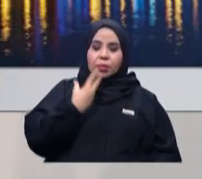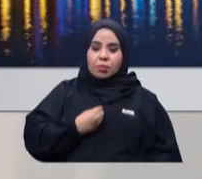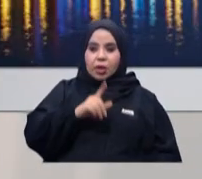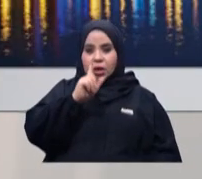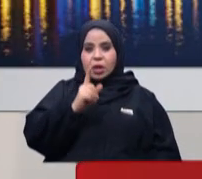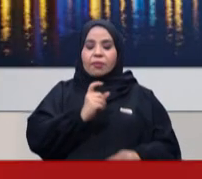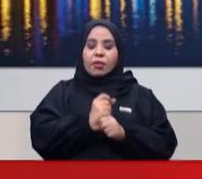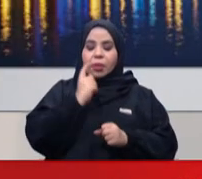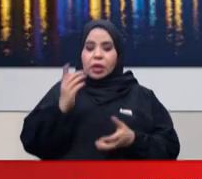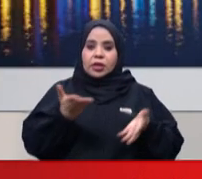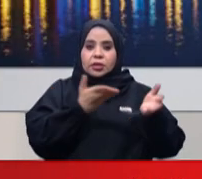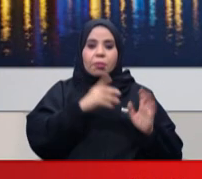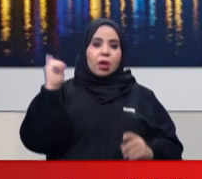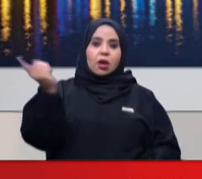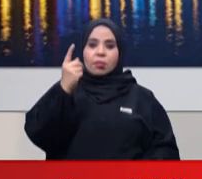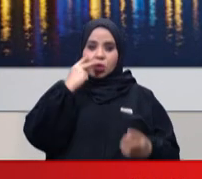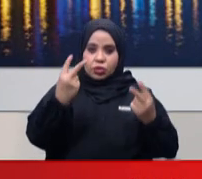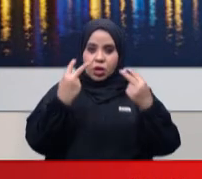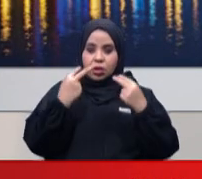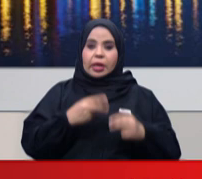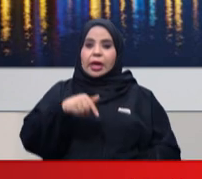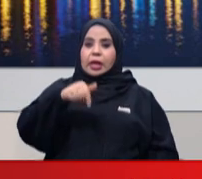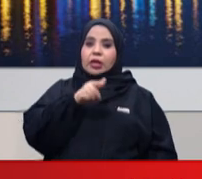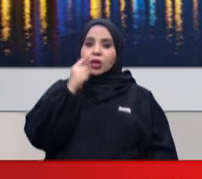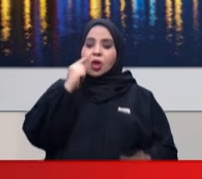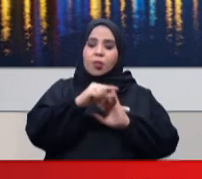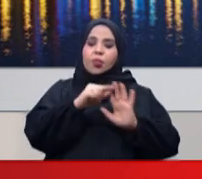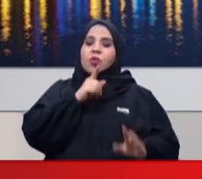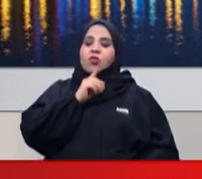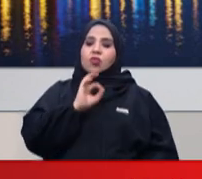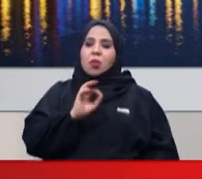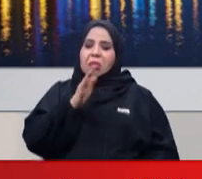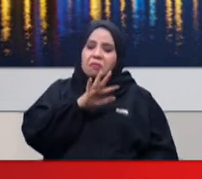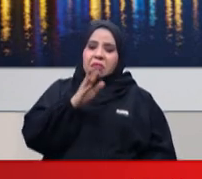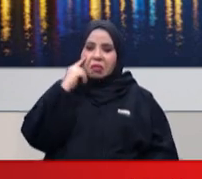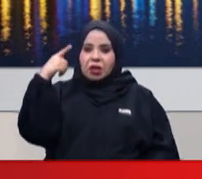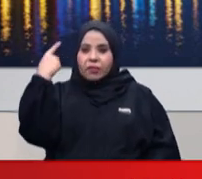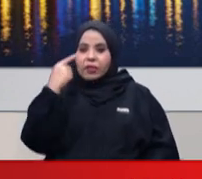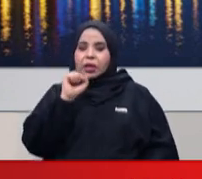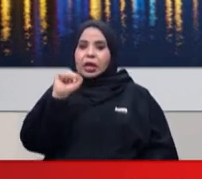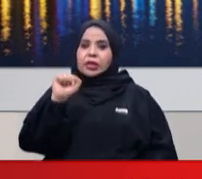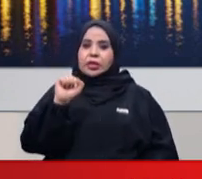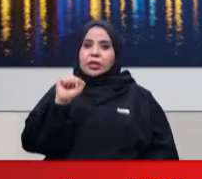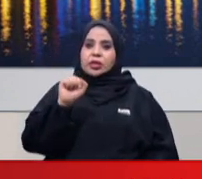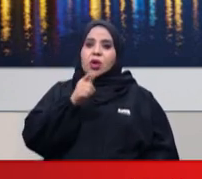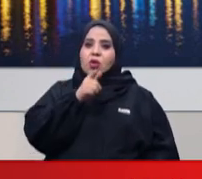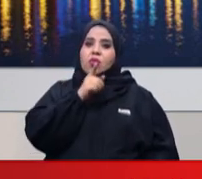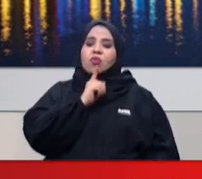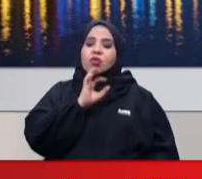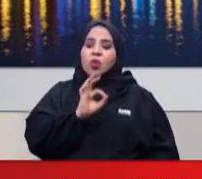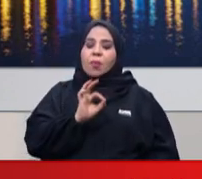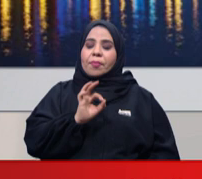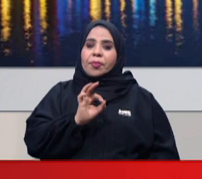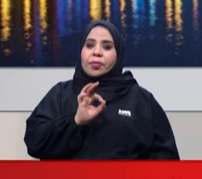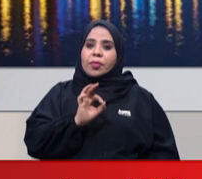بكم بالمشاهدين الكرام. بالنسبة للمدة الاعتبارية اللي احنا نقصدها المدة الاعتبارية التي